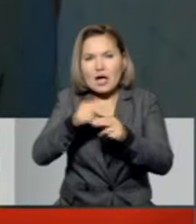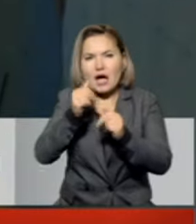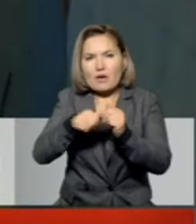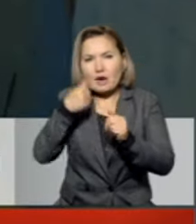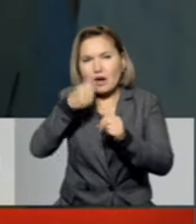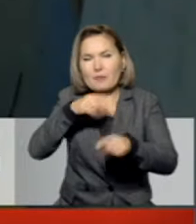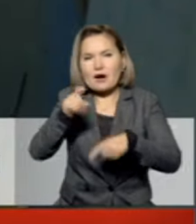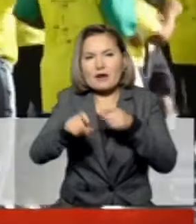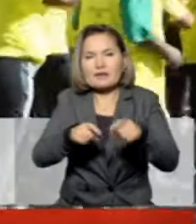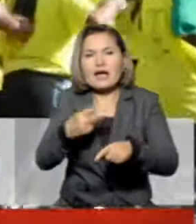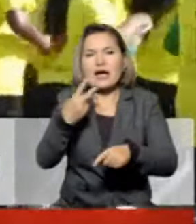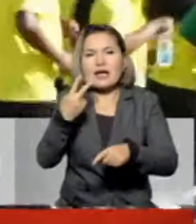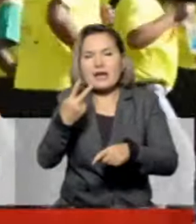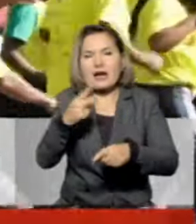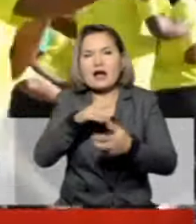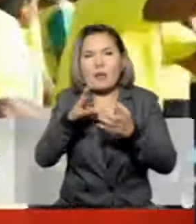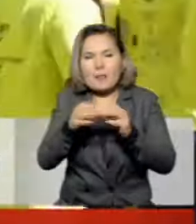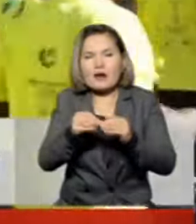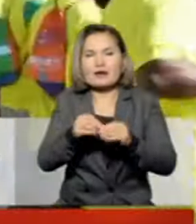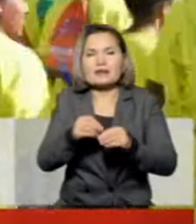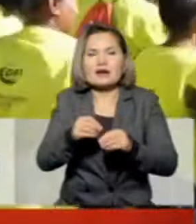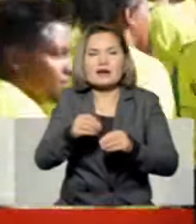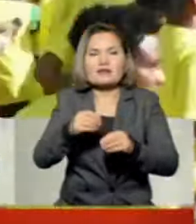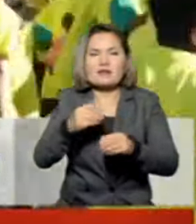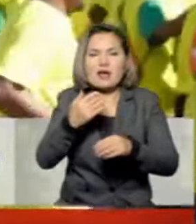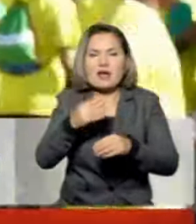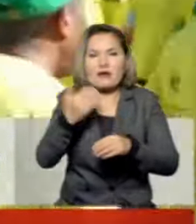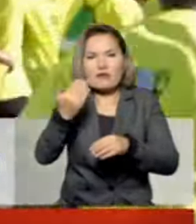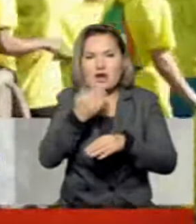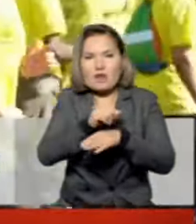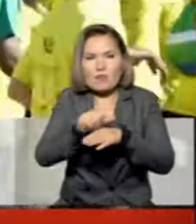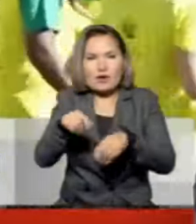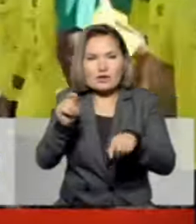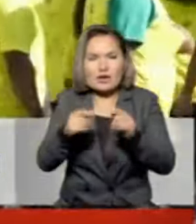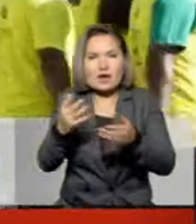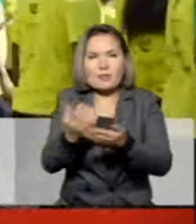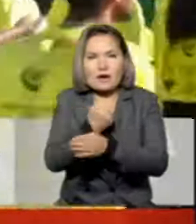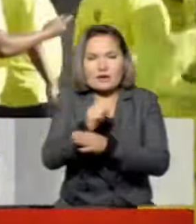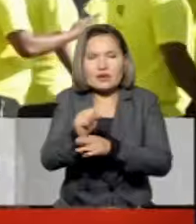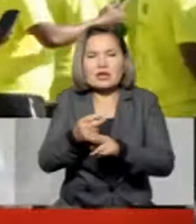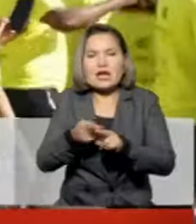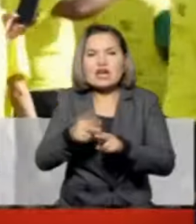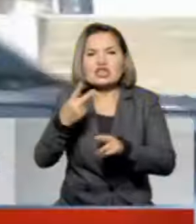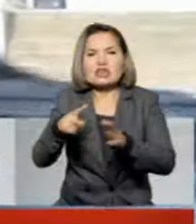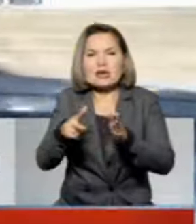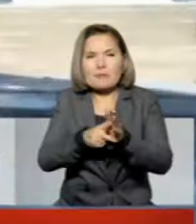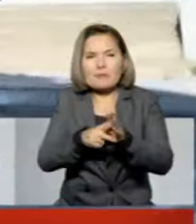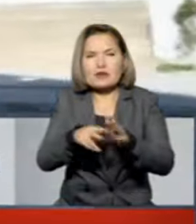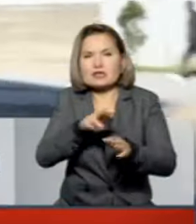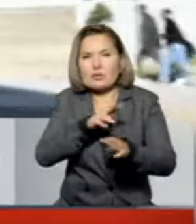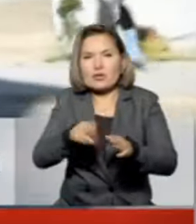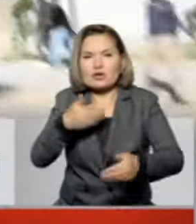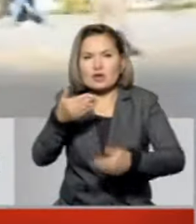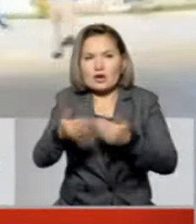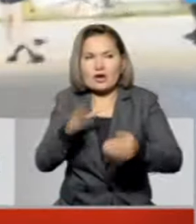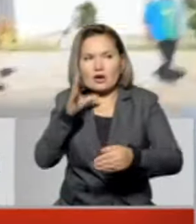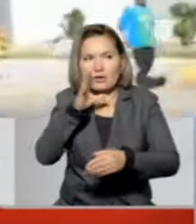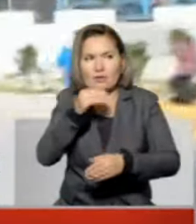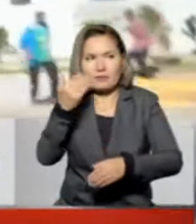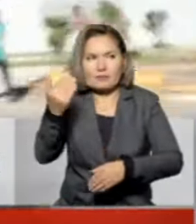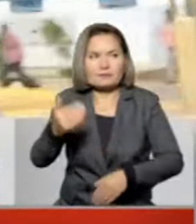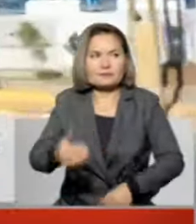сайынғы марафонда 2 эфиопиялық жеңіске жетті. Олар 10 шақырымдық жолды 28 минутта артқа тастаған